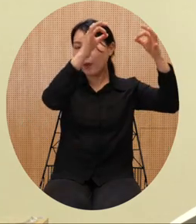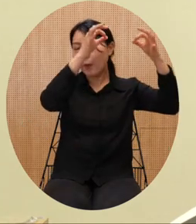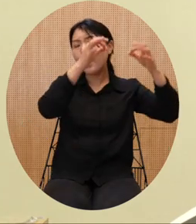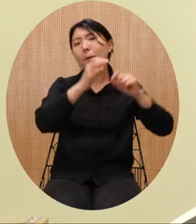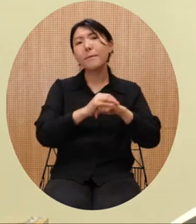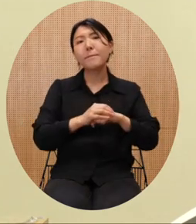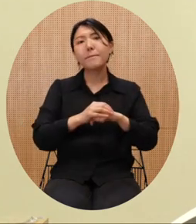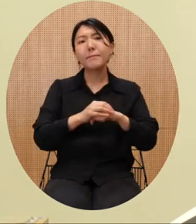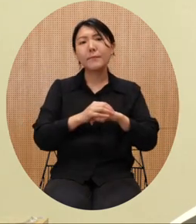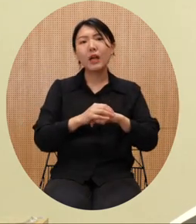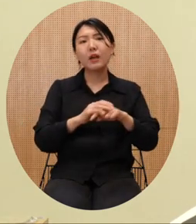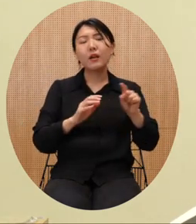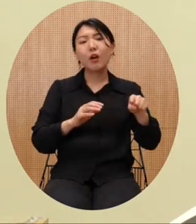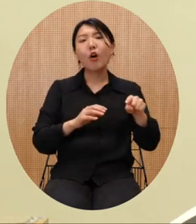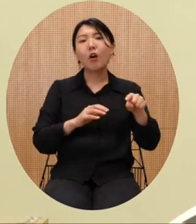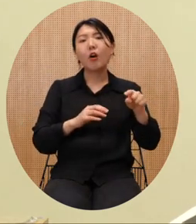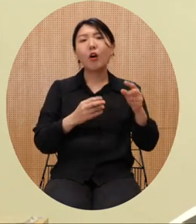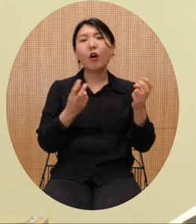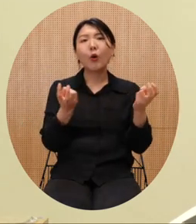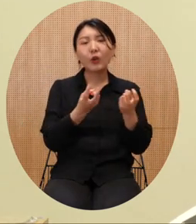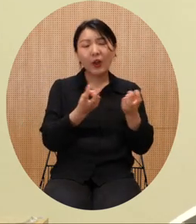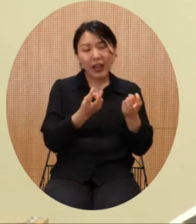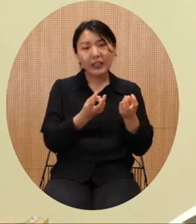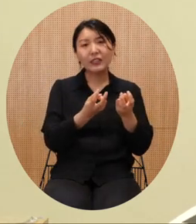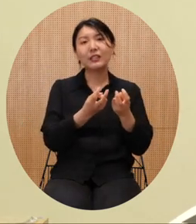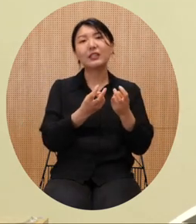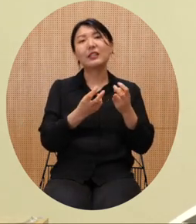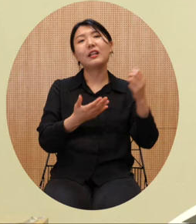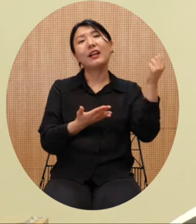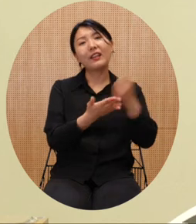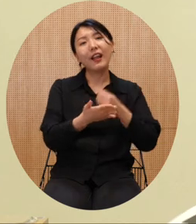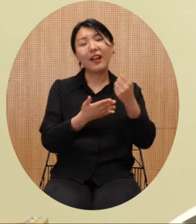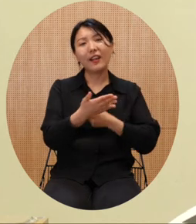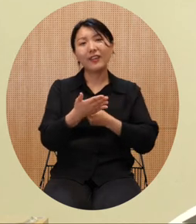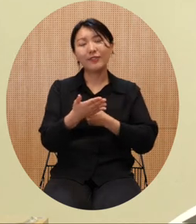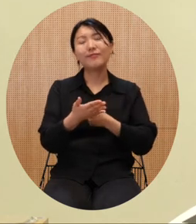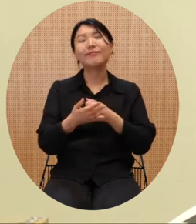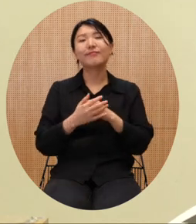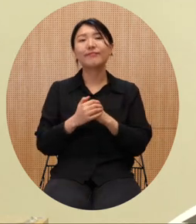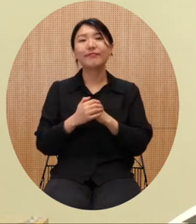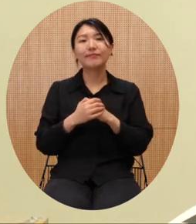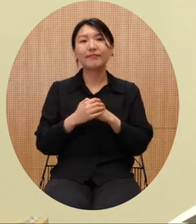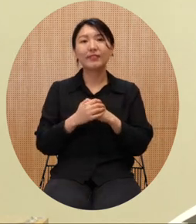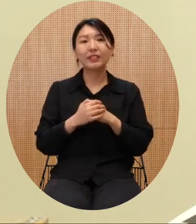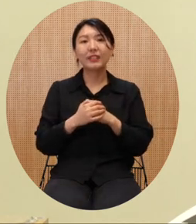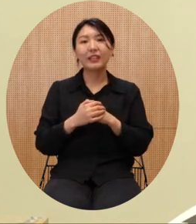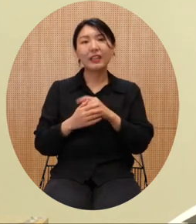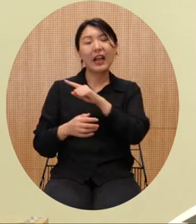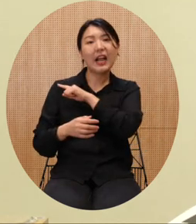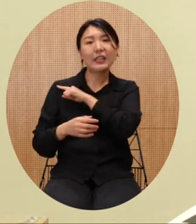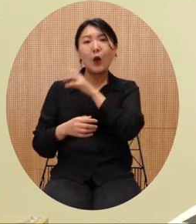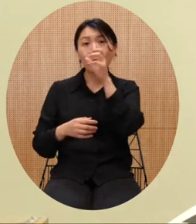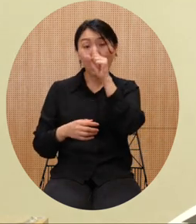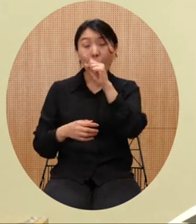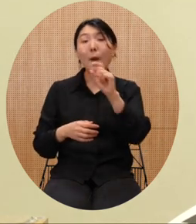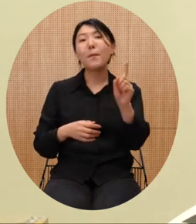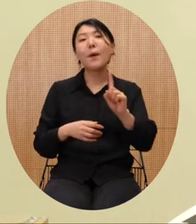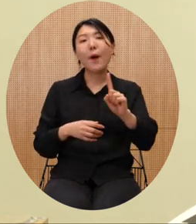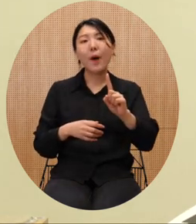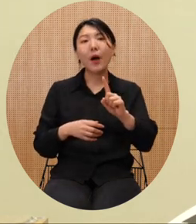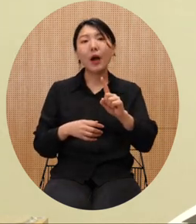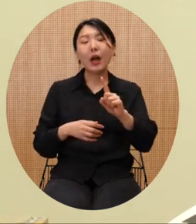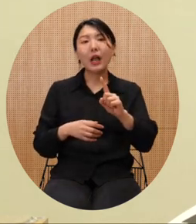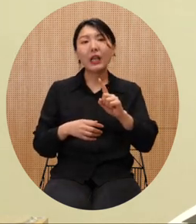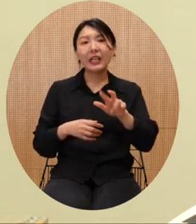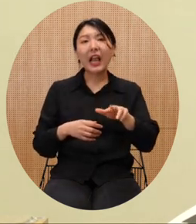하면 참 이거 어떻게 하면 좋을지 안타까운 일이 일어날 수밖에 없습니다. 가장 이상적이라고 한다고 하면 2차